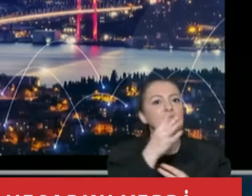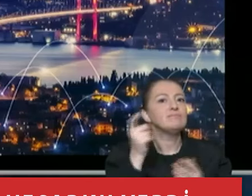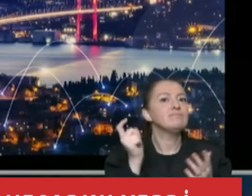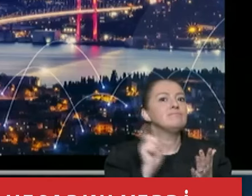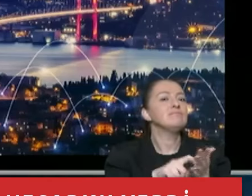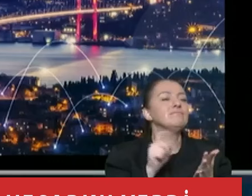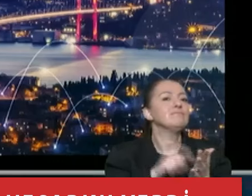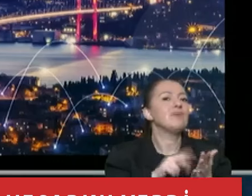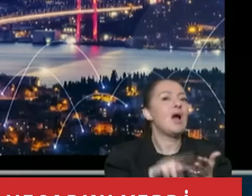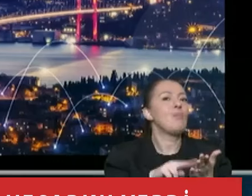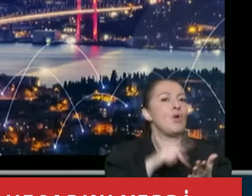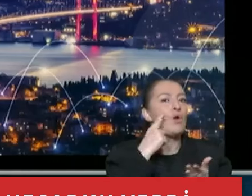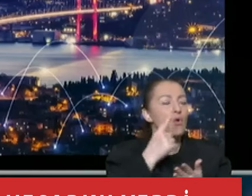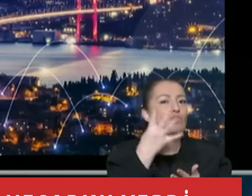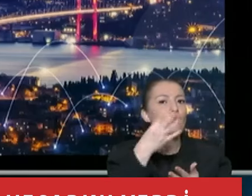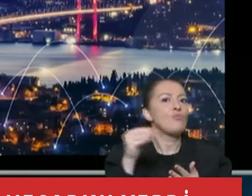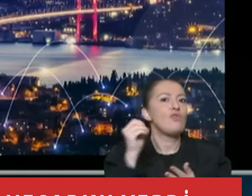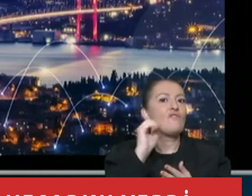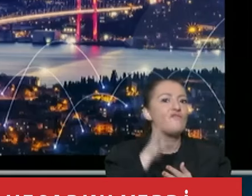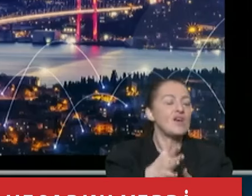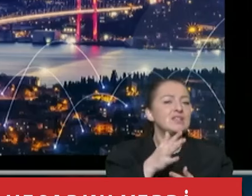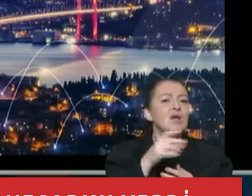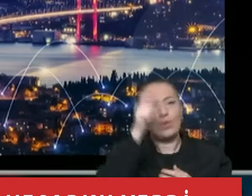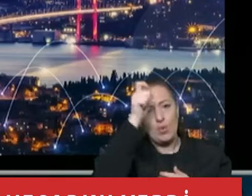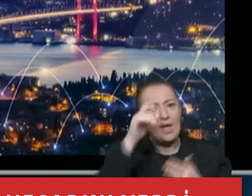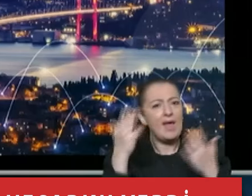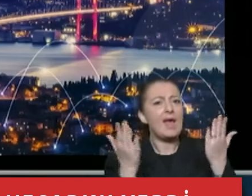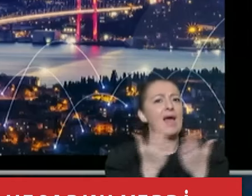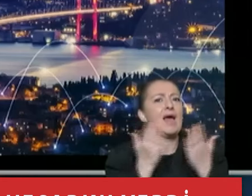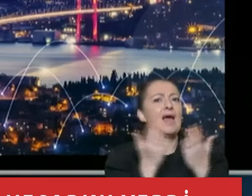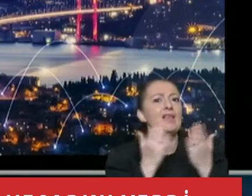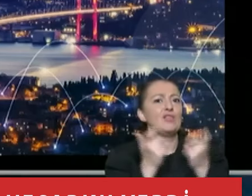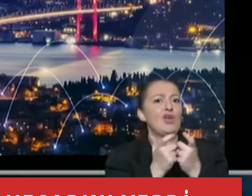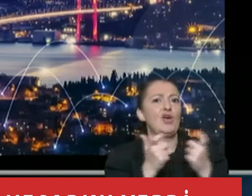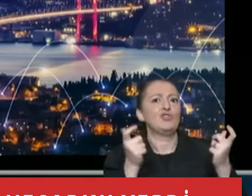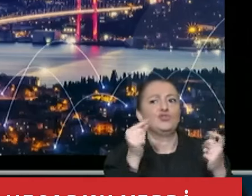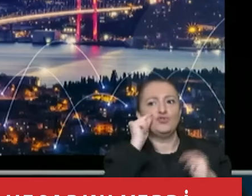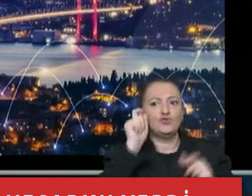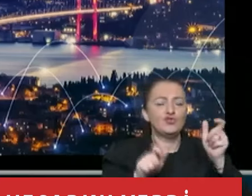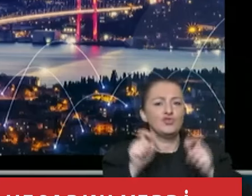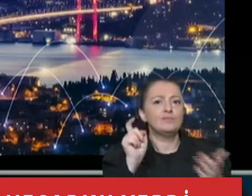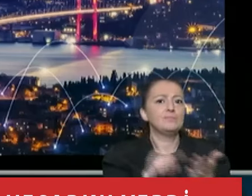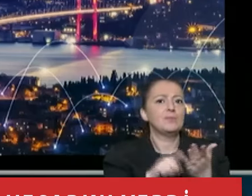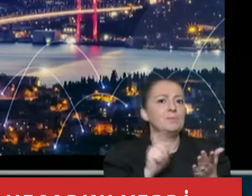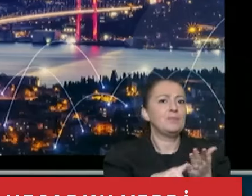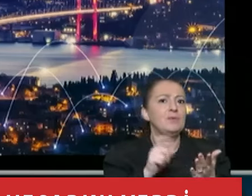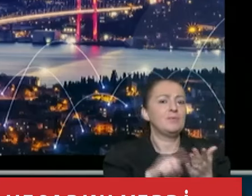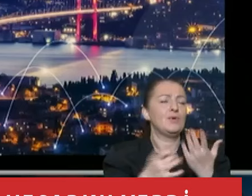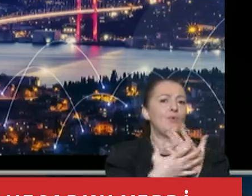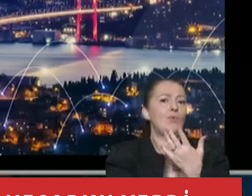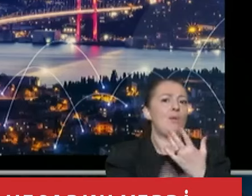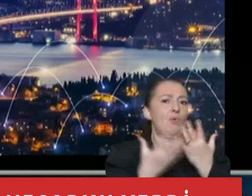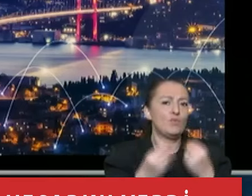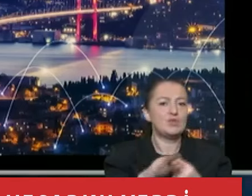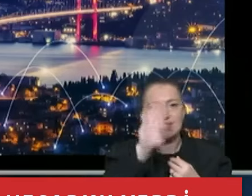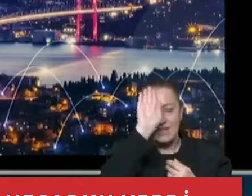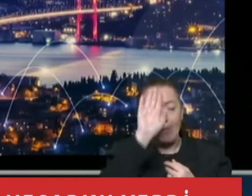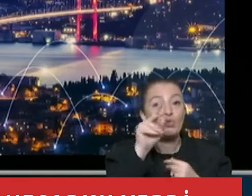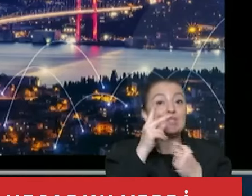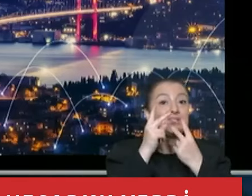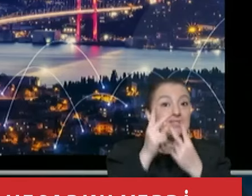yönetim uygulamasında Türkiye'nin en geniş kullanıcı sayısına ulaşan uygulama olmuştur halihazırda İstanbul Seninin